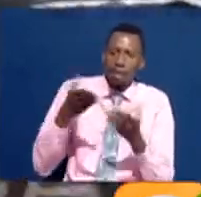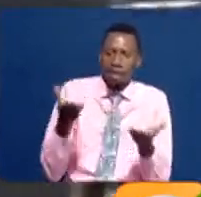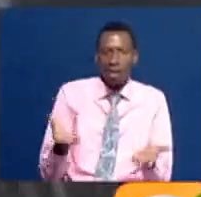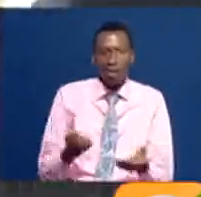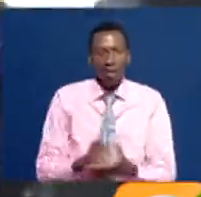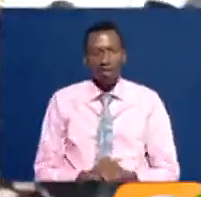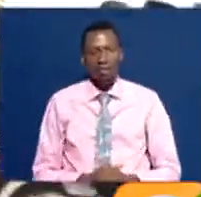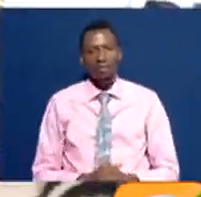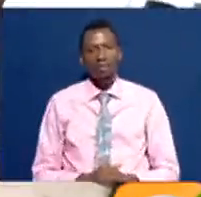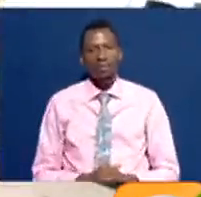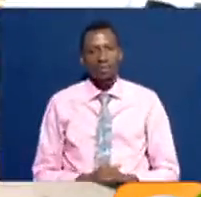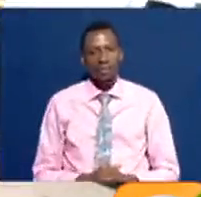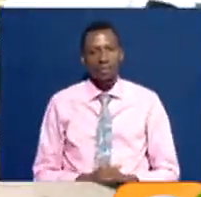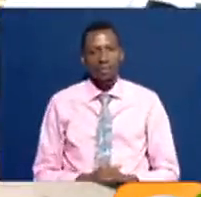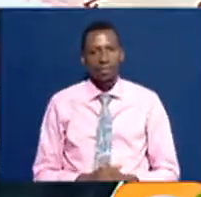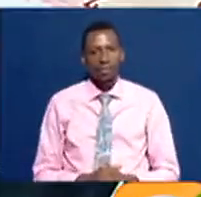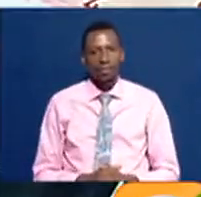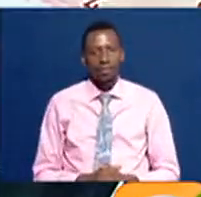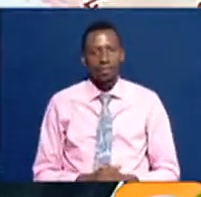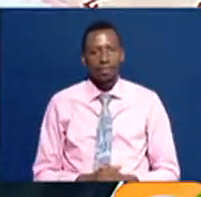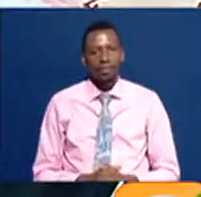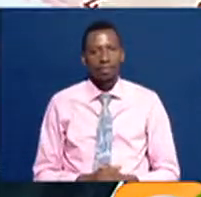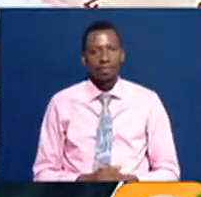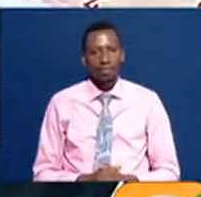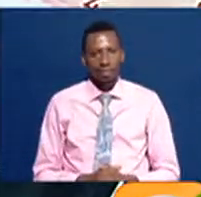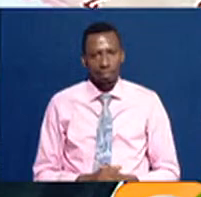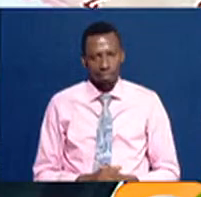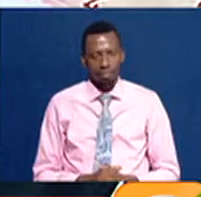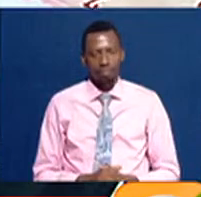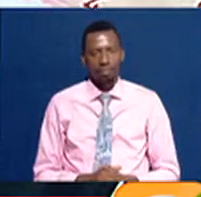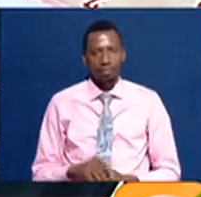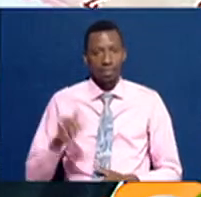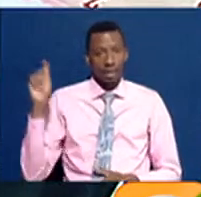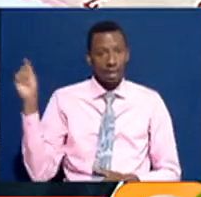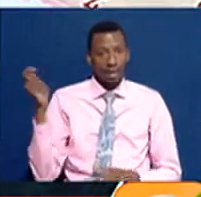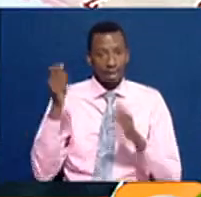And Kenyans will have to dig deep.